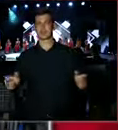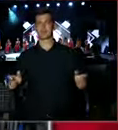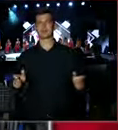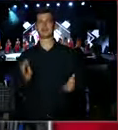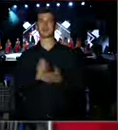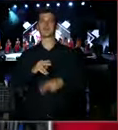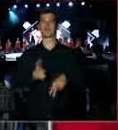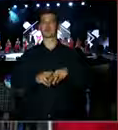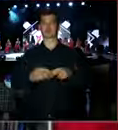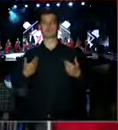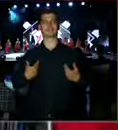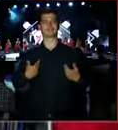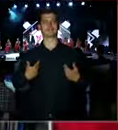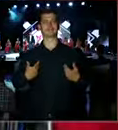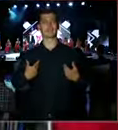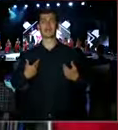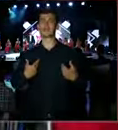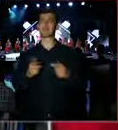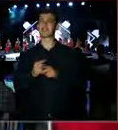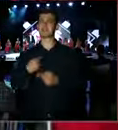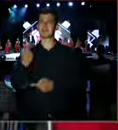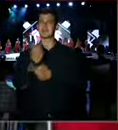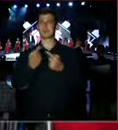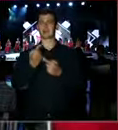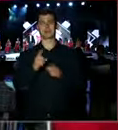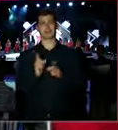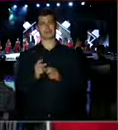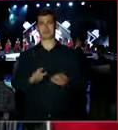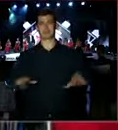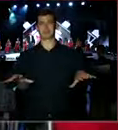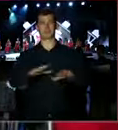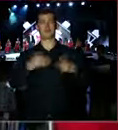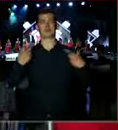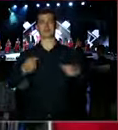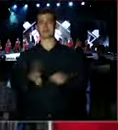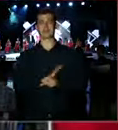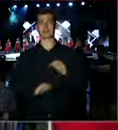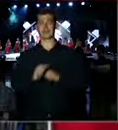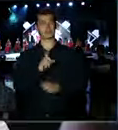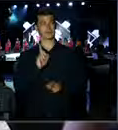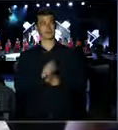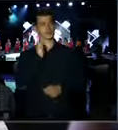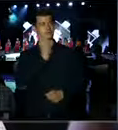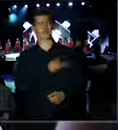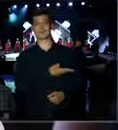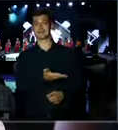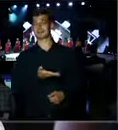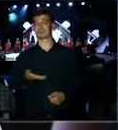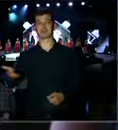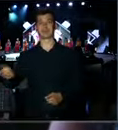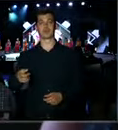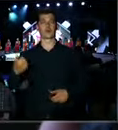naszej fundacji, jak i myślę, że dla wielu osób z niepełnosprawnością, dziewczyn, które startują w naszych